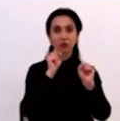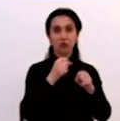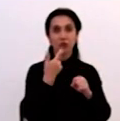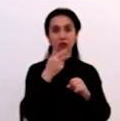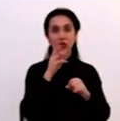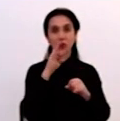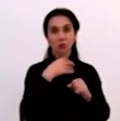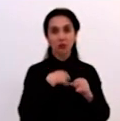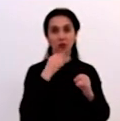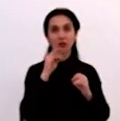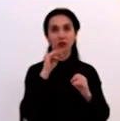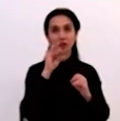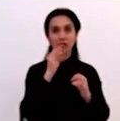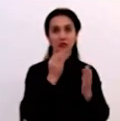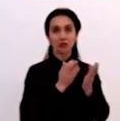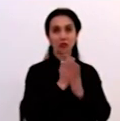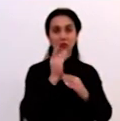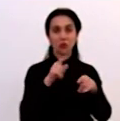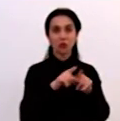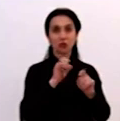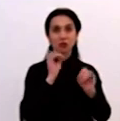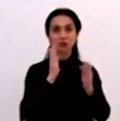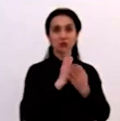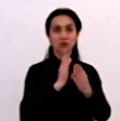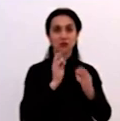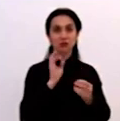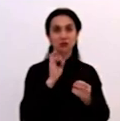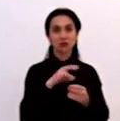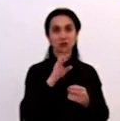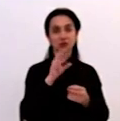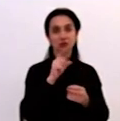global, hududiy va lokal tarmoqlari orqali yetadigan tahdidlar.